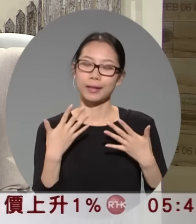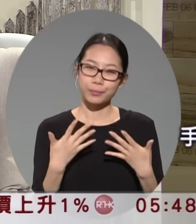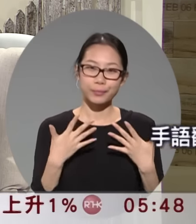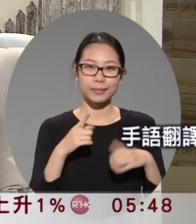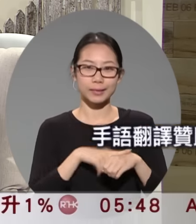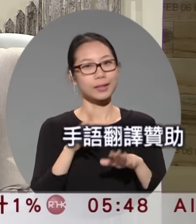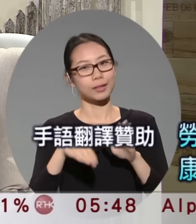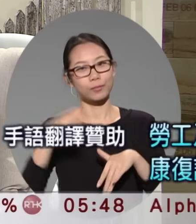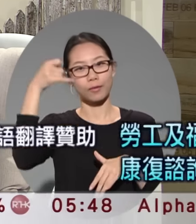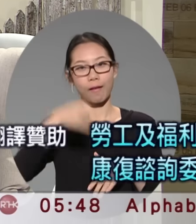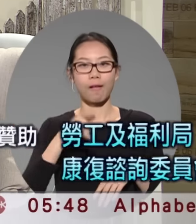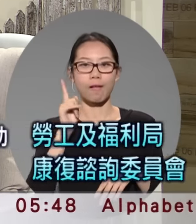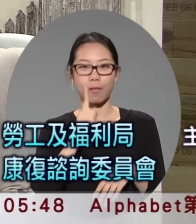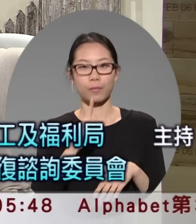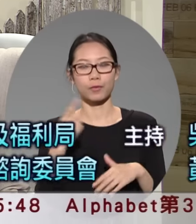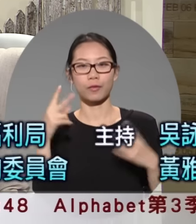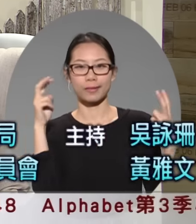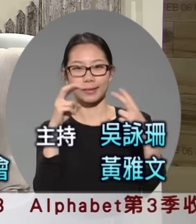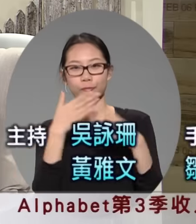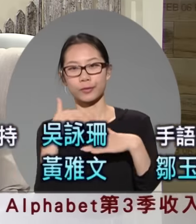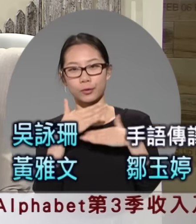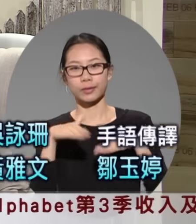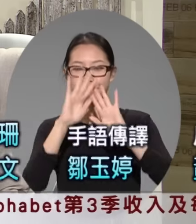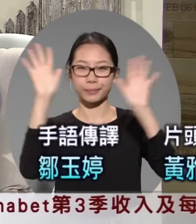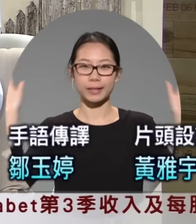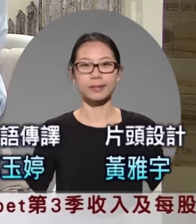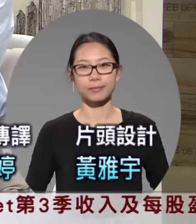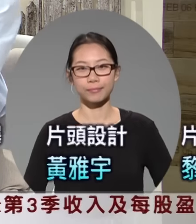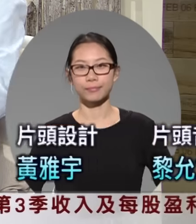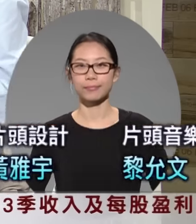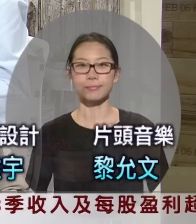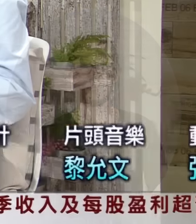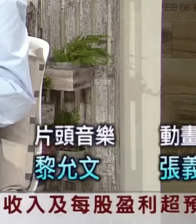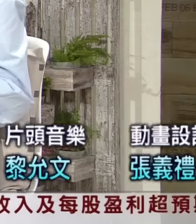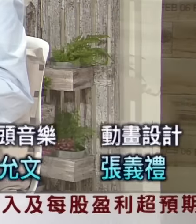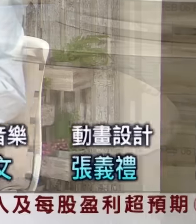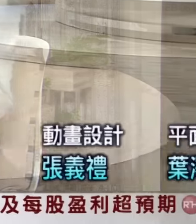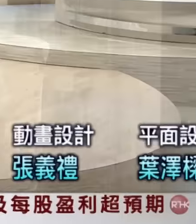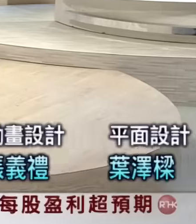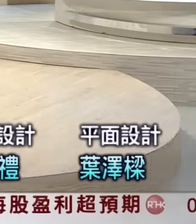間差不多，下星期我們再跟大家早晨早晨，拜拜 拜拜。